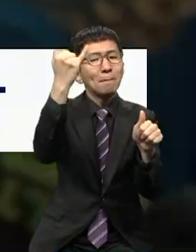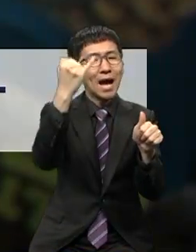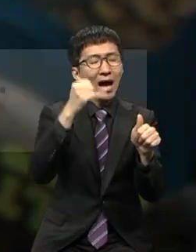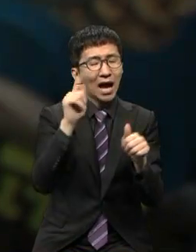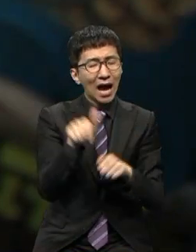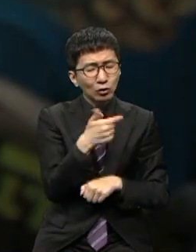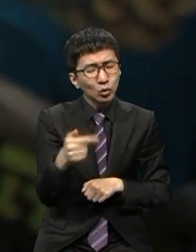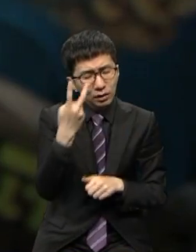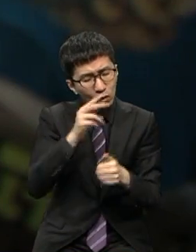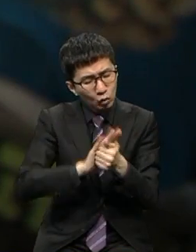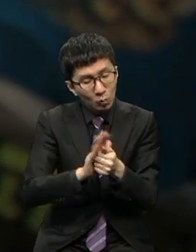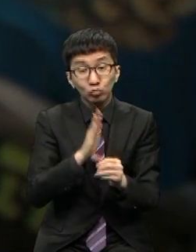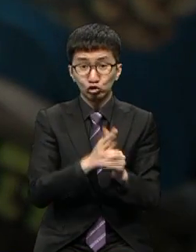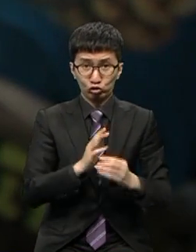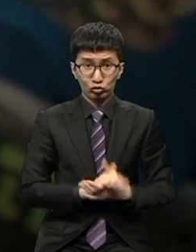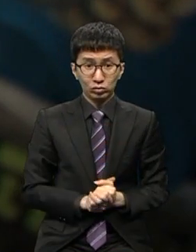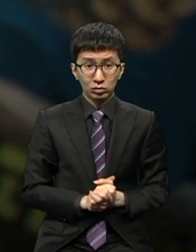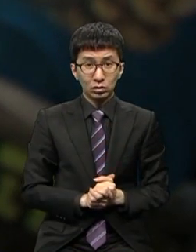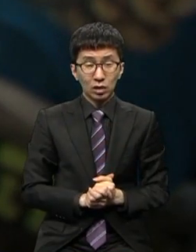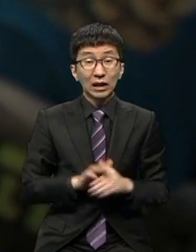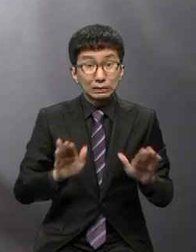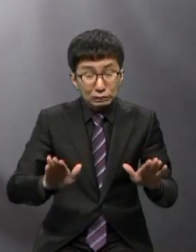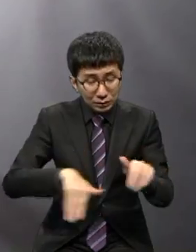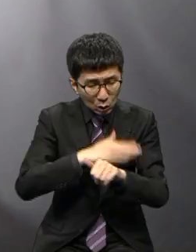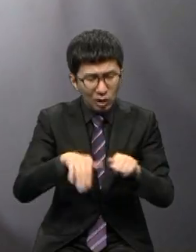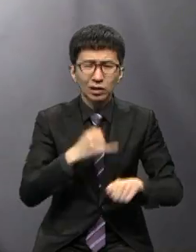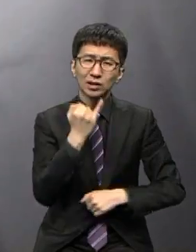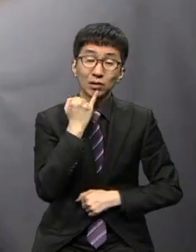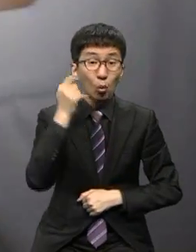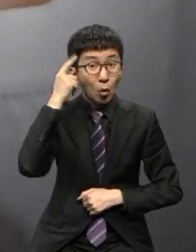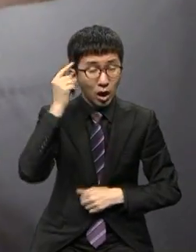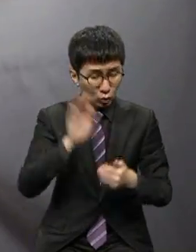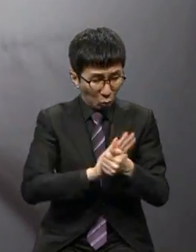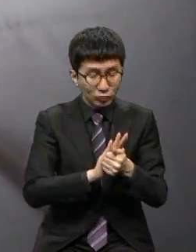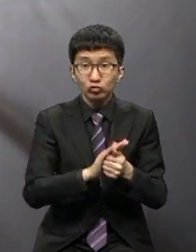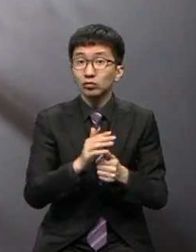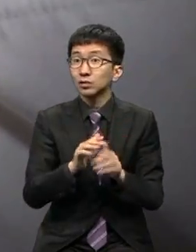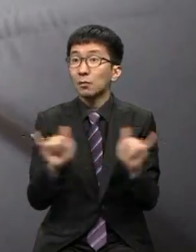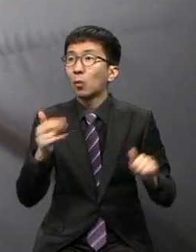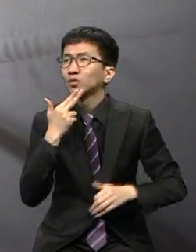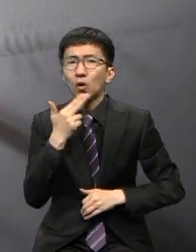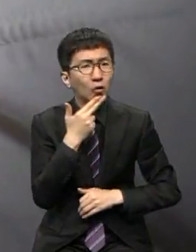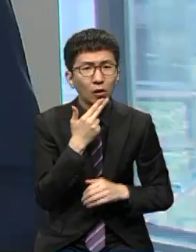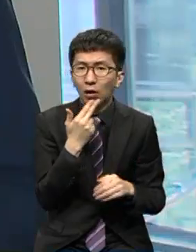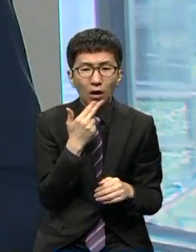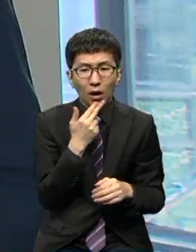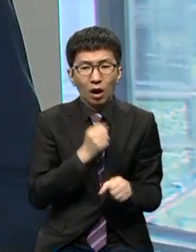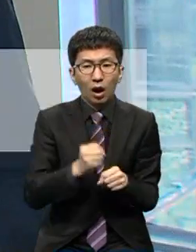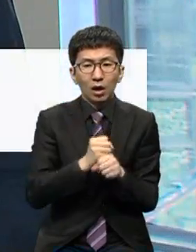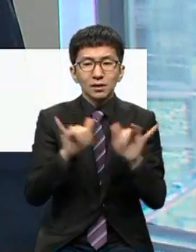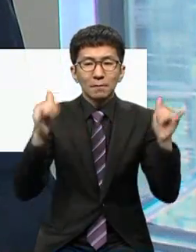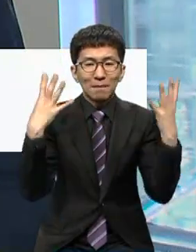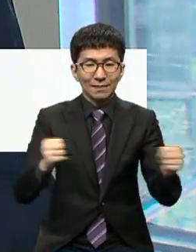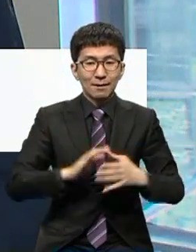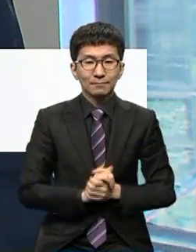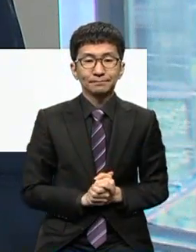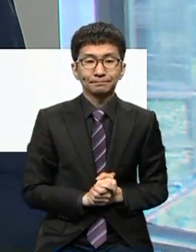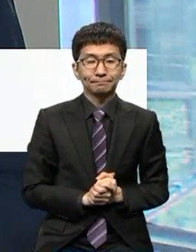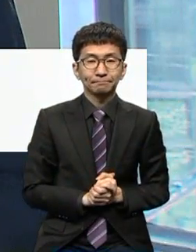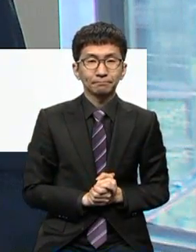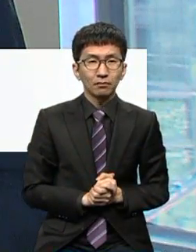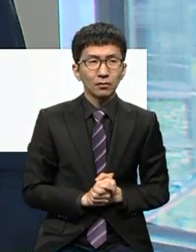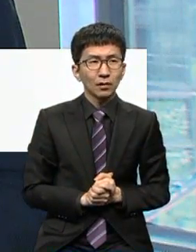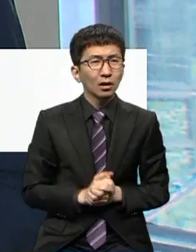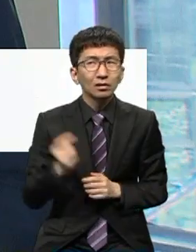계세요. 그나마 이 씨는 상황이 나은 편. 돌봐줄 사람이 없어 막막한 경우가 많습니다. 얘기 들어보니까